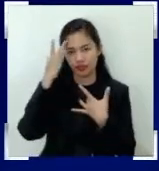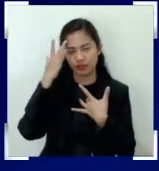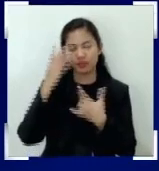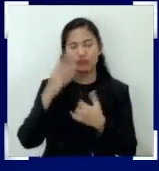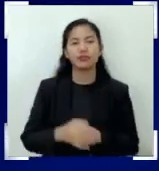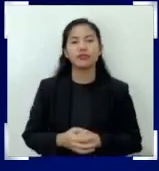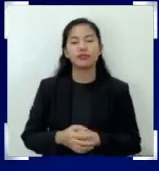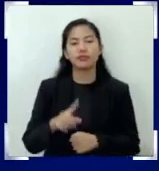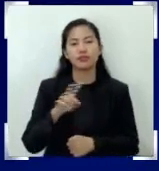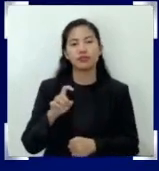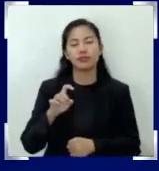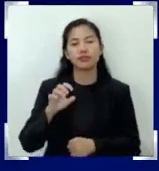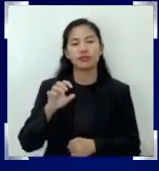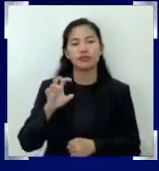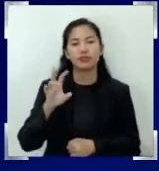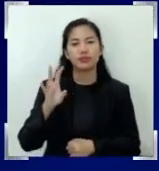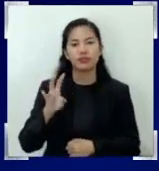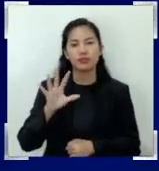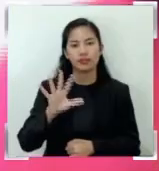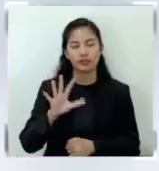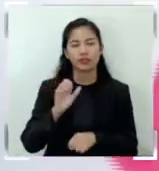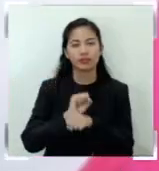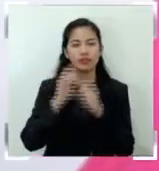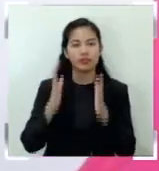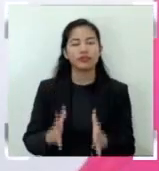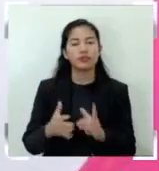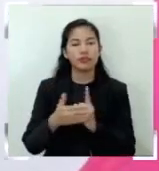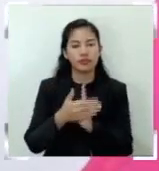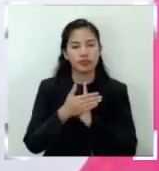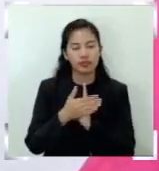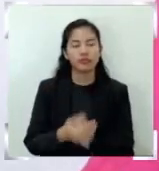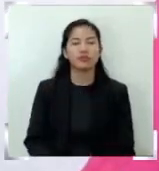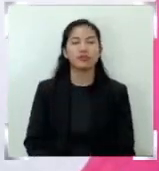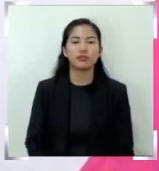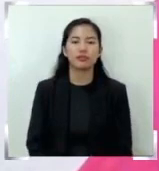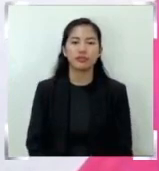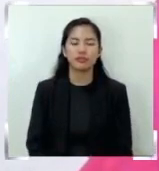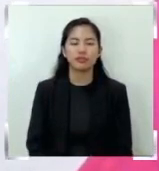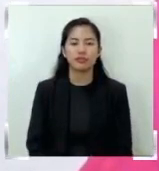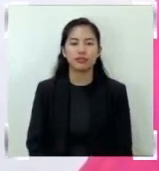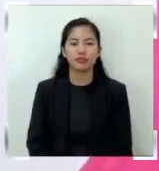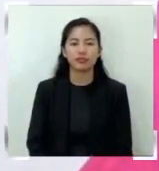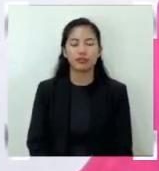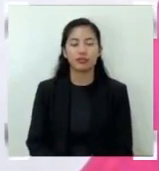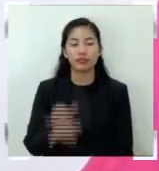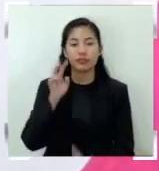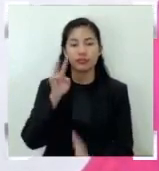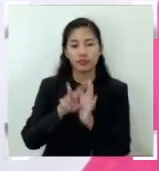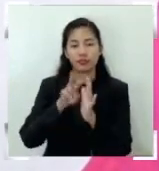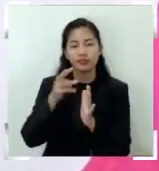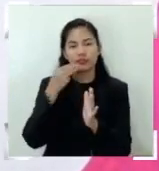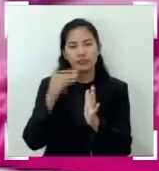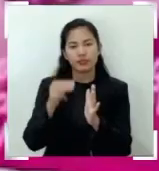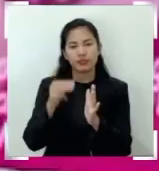175 na mga empleyado ang naka-quarantine. Sa kanyang video message, sinabi ni Vice President